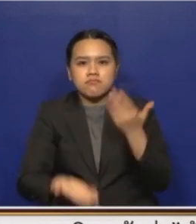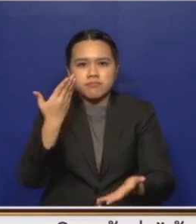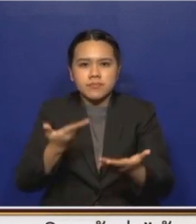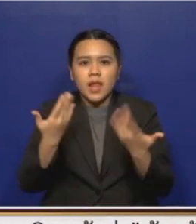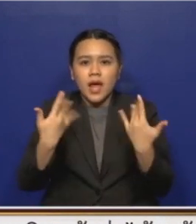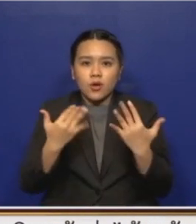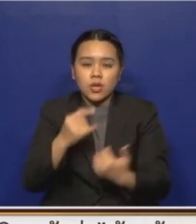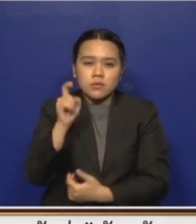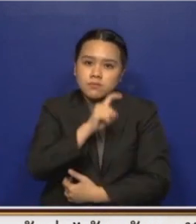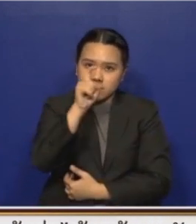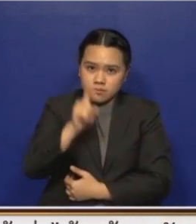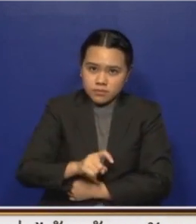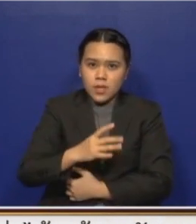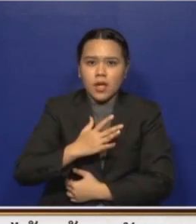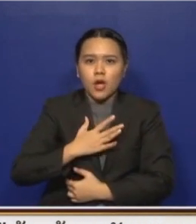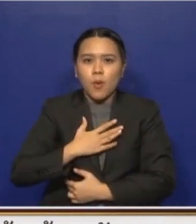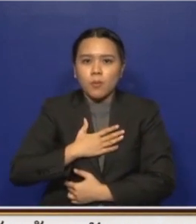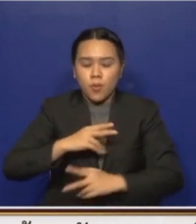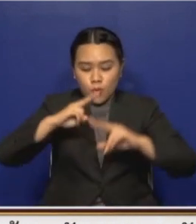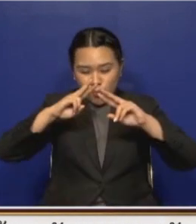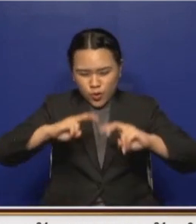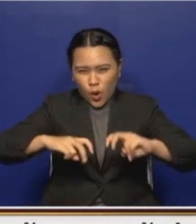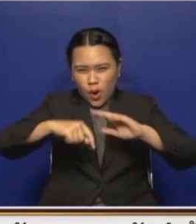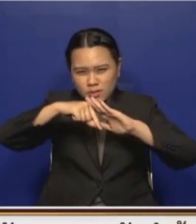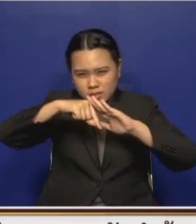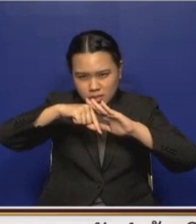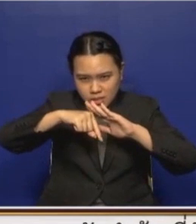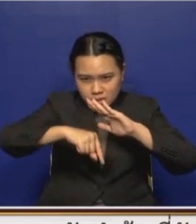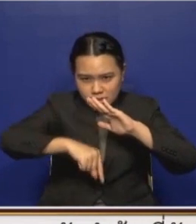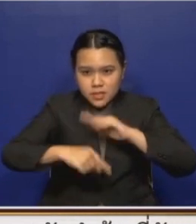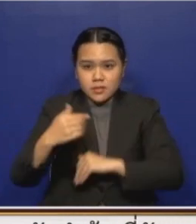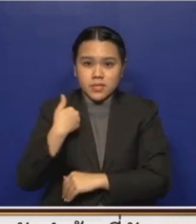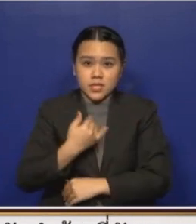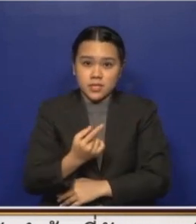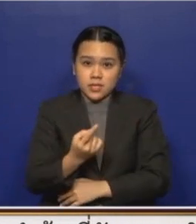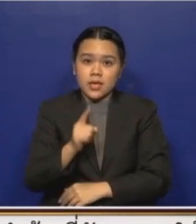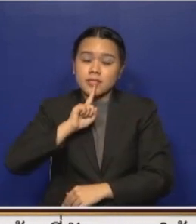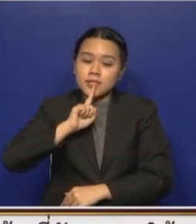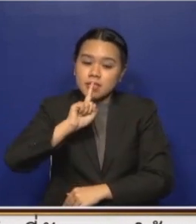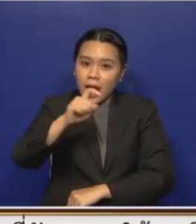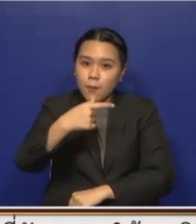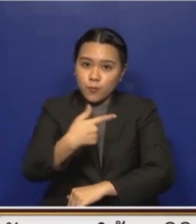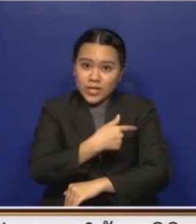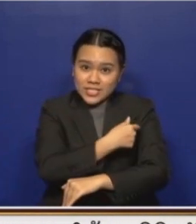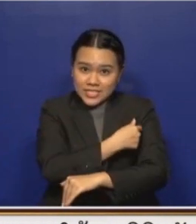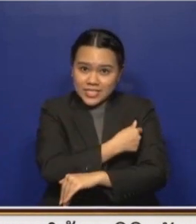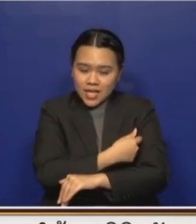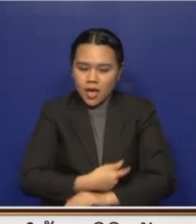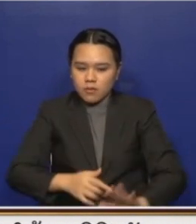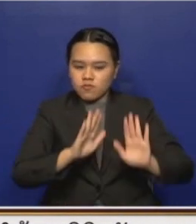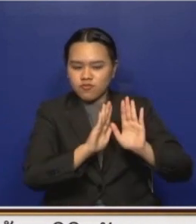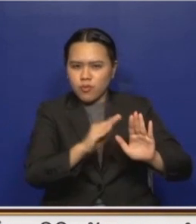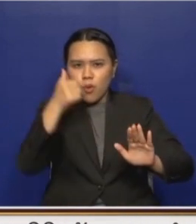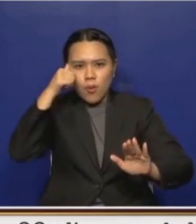ฮะบุคคลด่านหน้าฮะผู้สูงอายุเกิน65หรือเท่าไหร่ฮะคนที่เป็นโรคประจำตัวเช่นเบาหวานหรืออะ